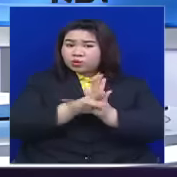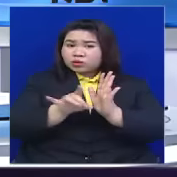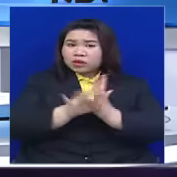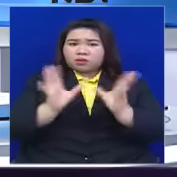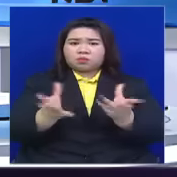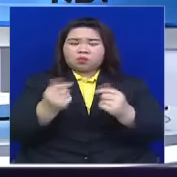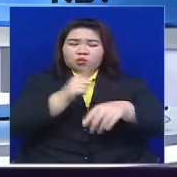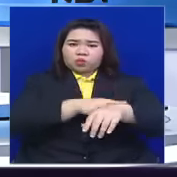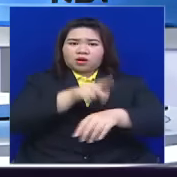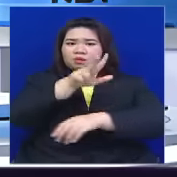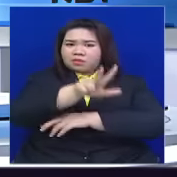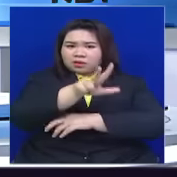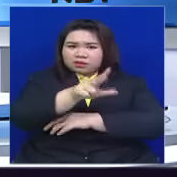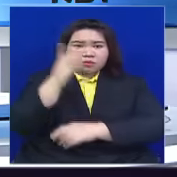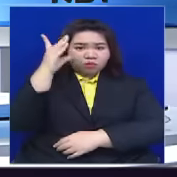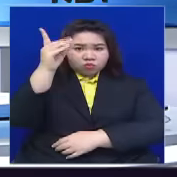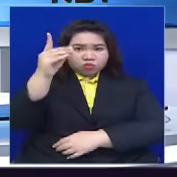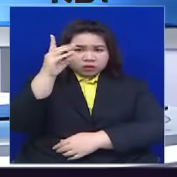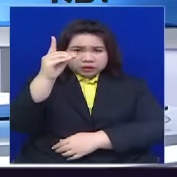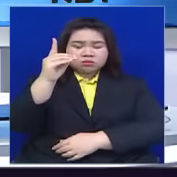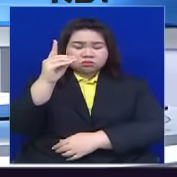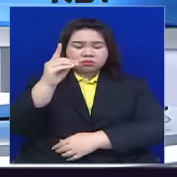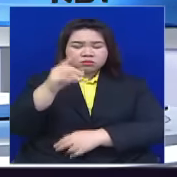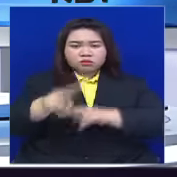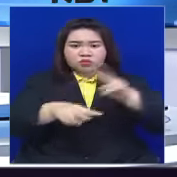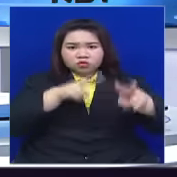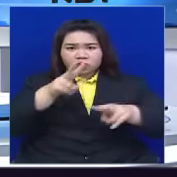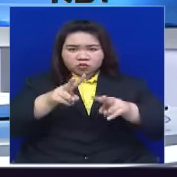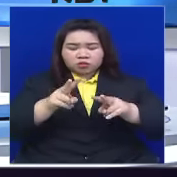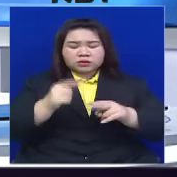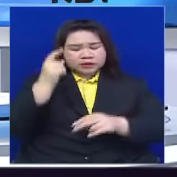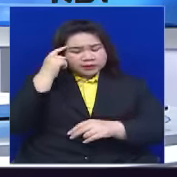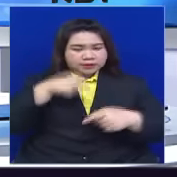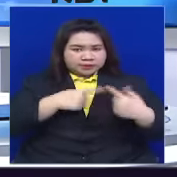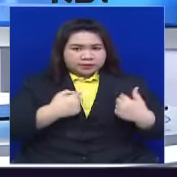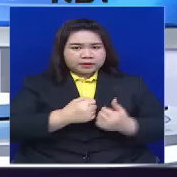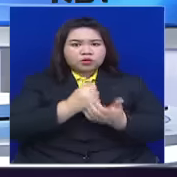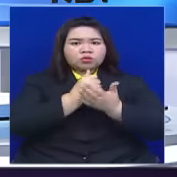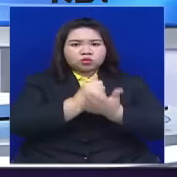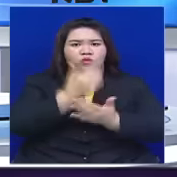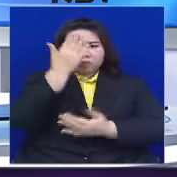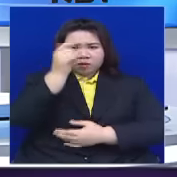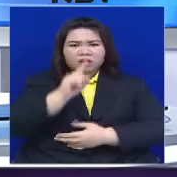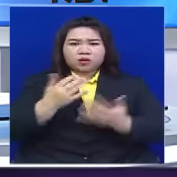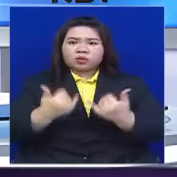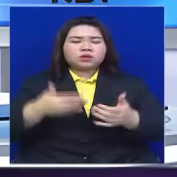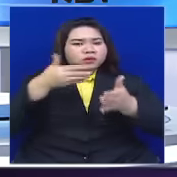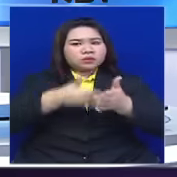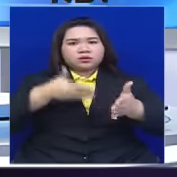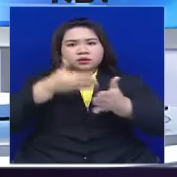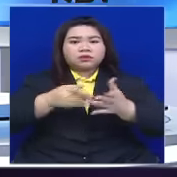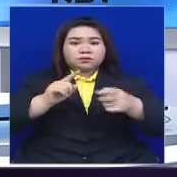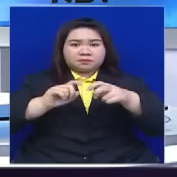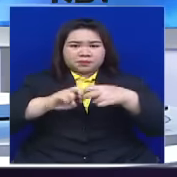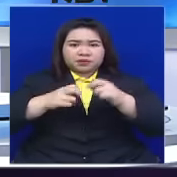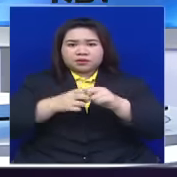นี้เวลาประมาณบ่าย3โมงนะครับก็จะสิ้นสุดการปฏิบัติการก็ต้องเอาใจช่วยเจ้าหน้าที่นะครับเพราะว่าการค้นหาในครั้งนี้อุปสรรคเยอะแยะมากมายเลย